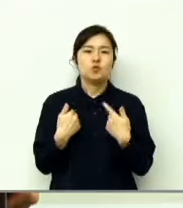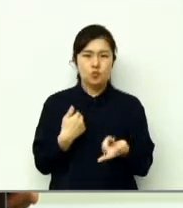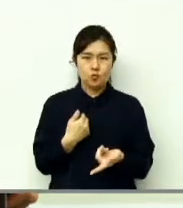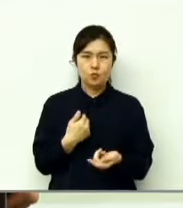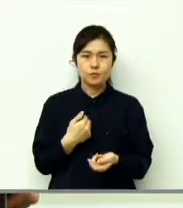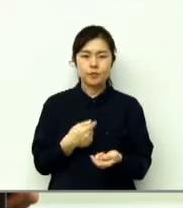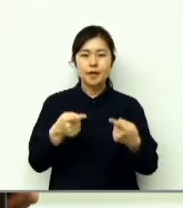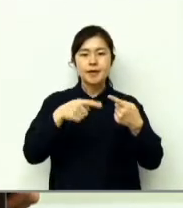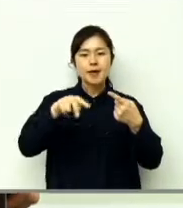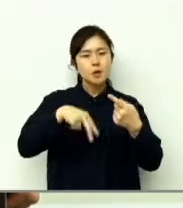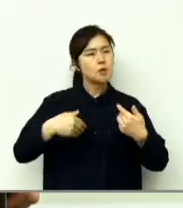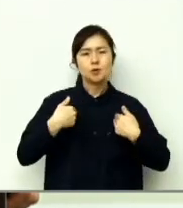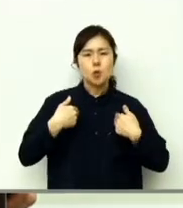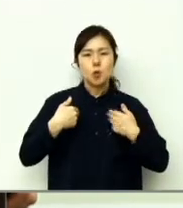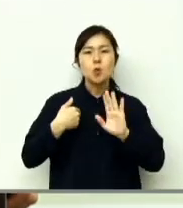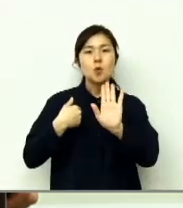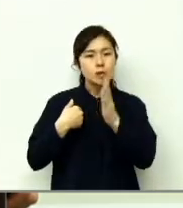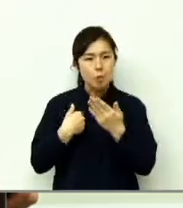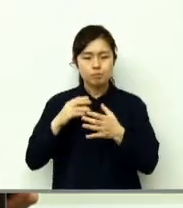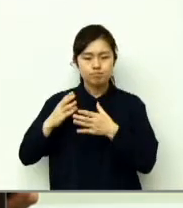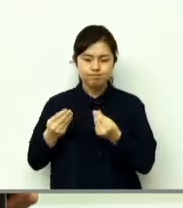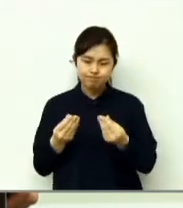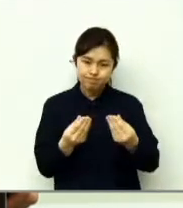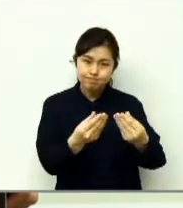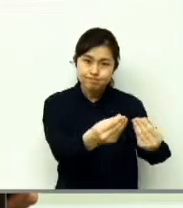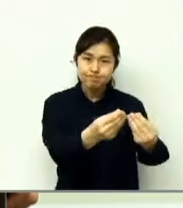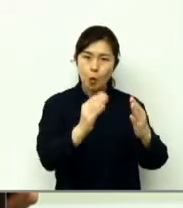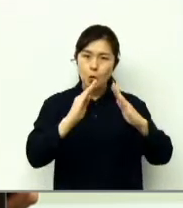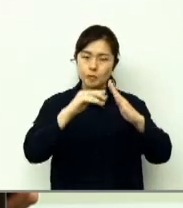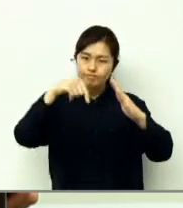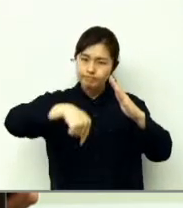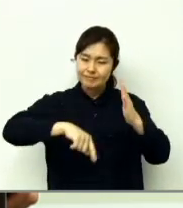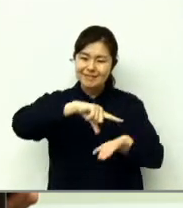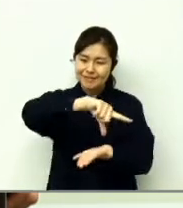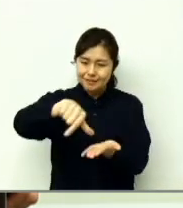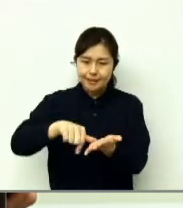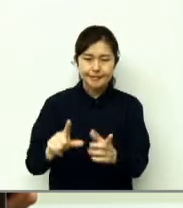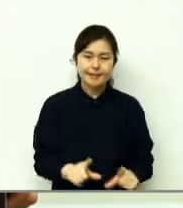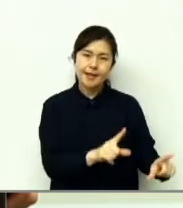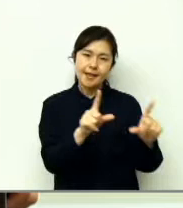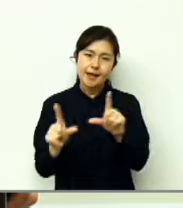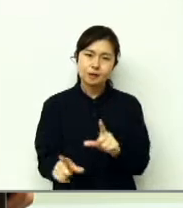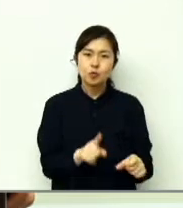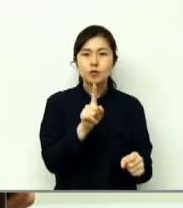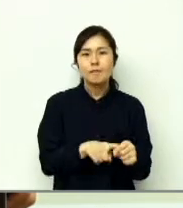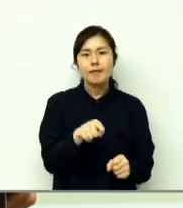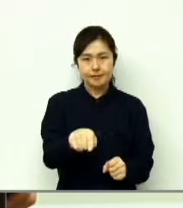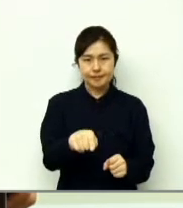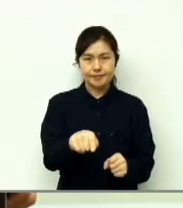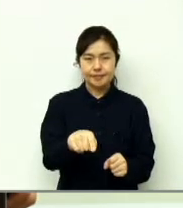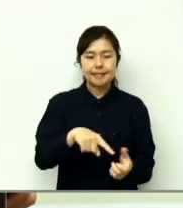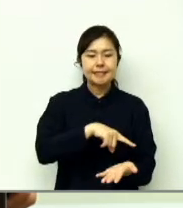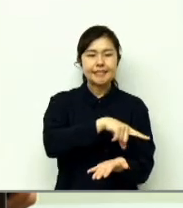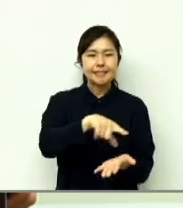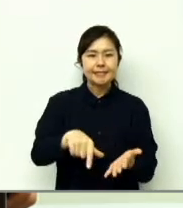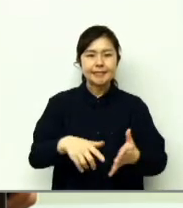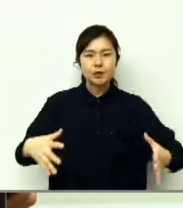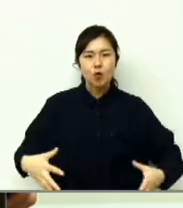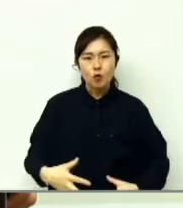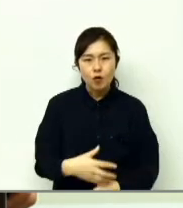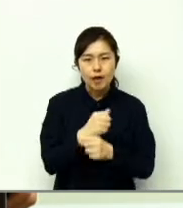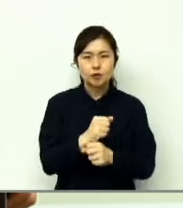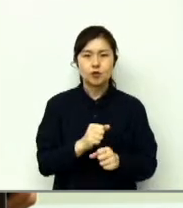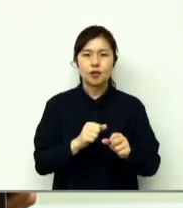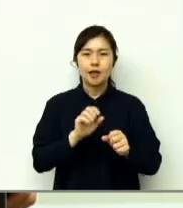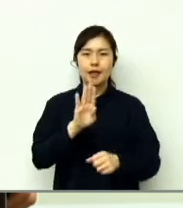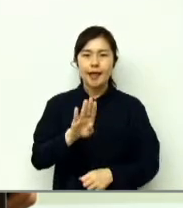この住み慣れた地域で安心して生活を営むことができるようにするための地域包括ケアシステム、これの一層の推進を図る